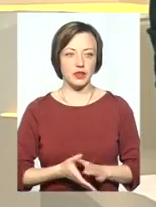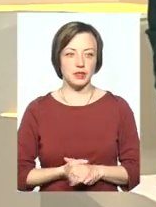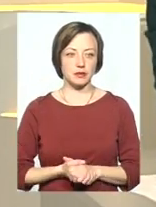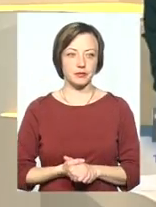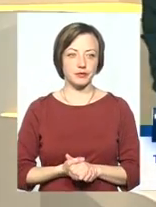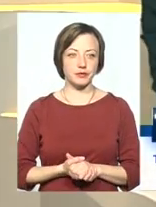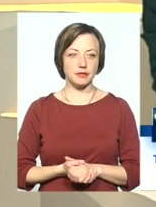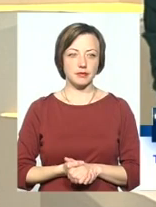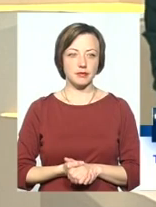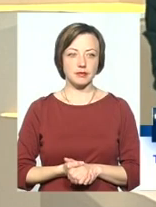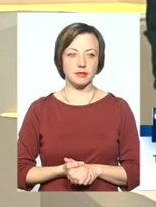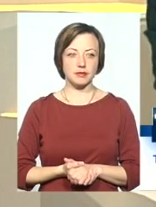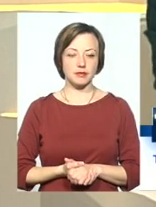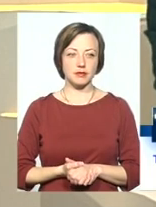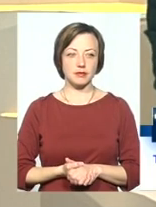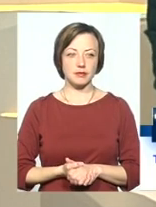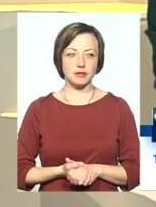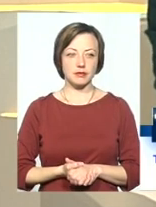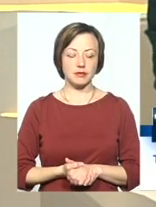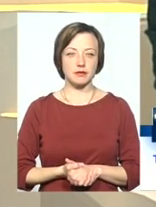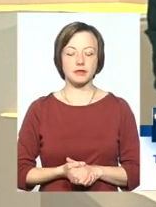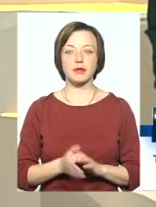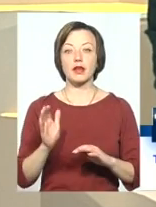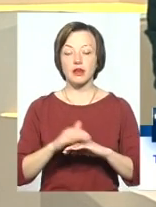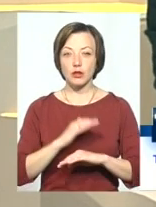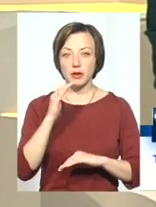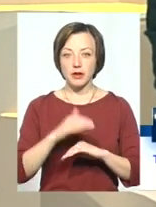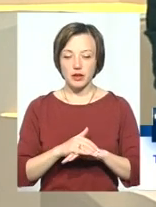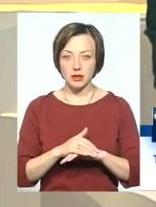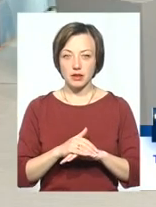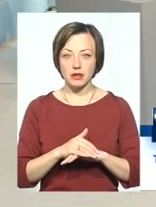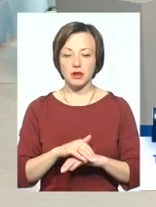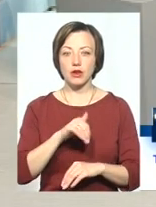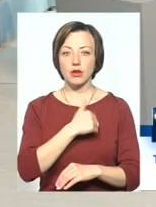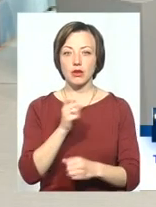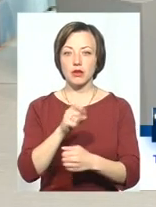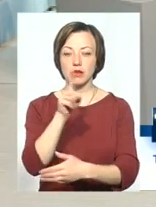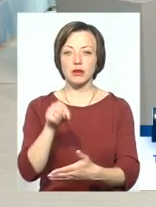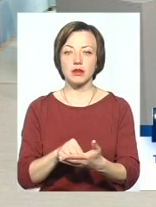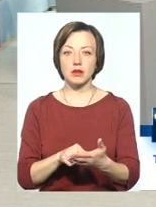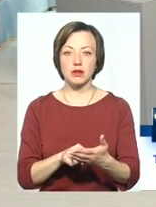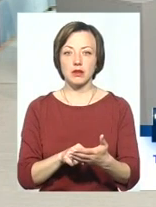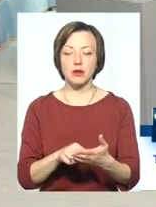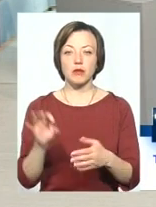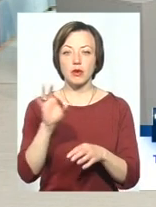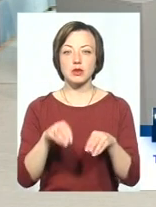Слухаємо вас. Говоріть, будь ласка. Добрий вечір. Хочу задати вам запитання щодо землі. Чи можуть